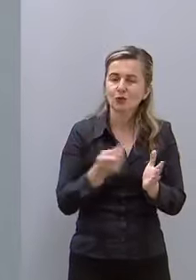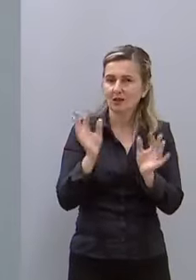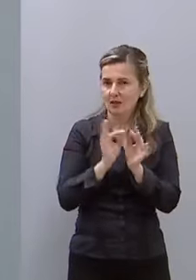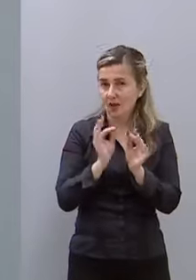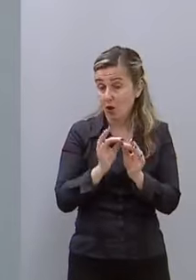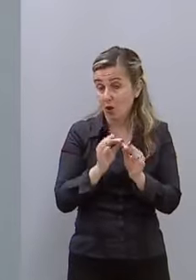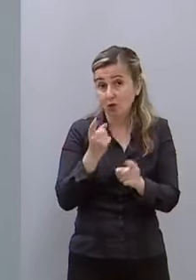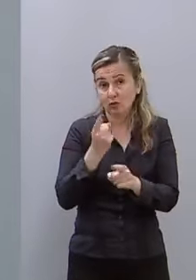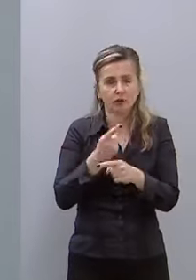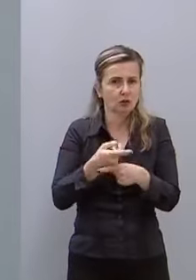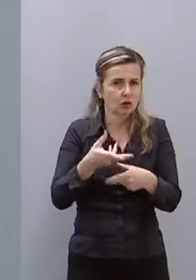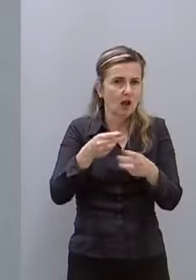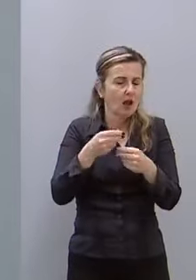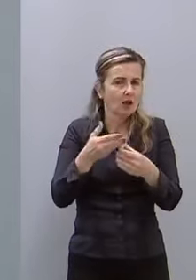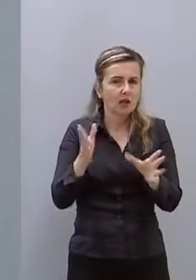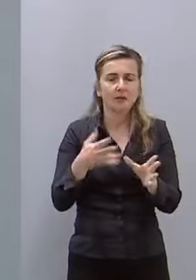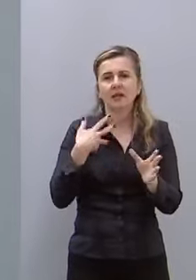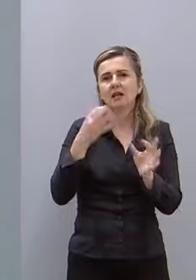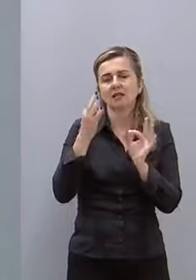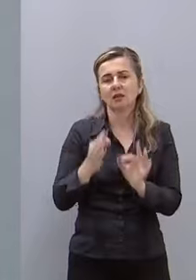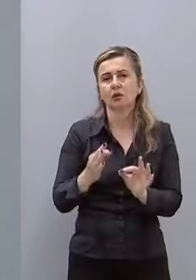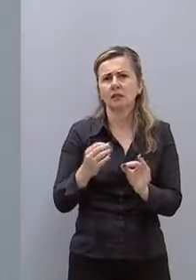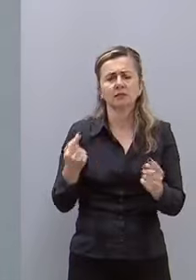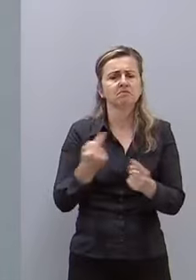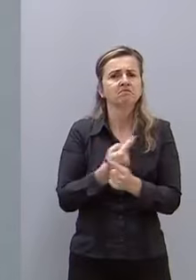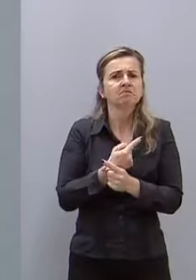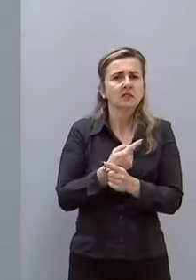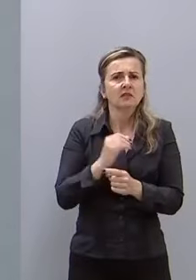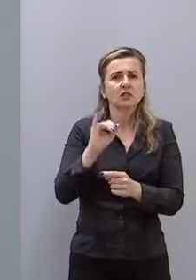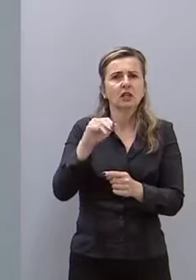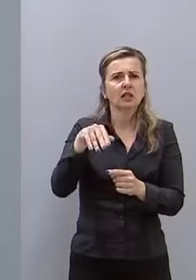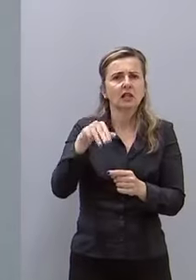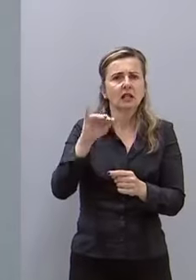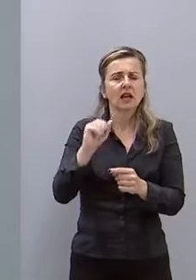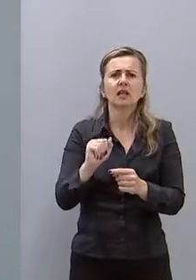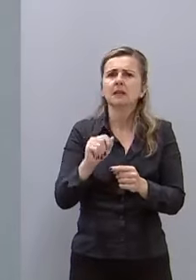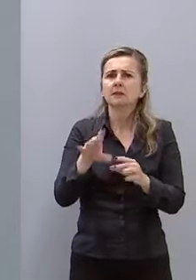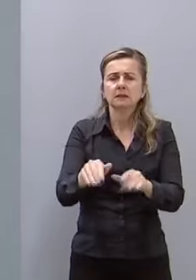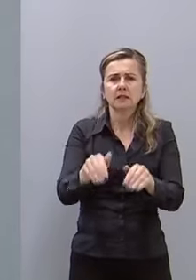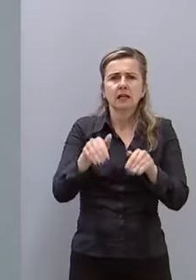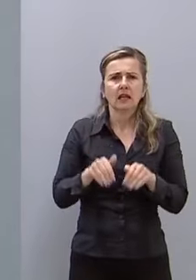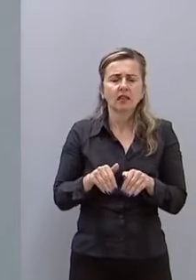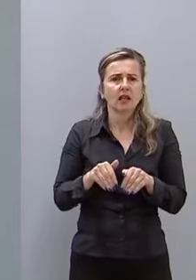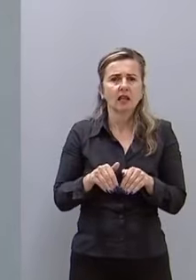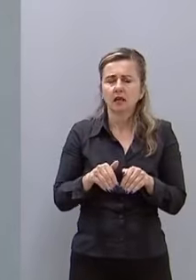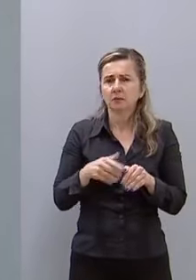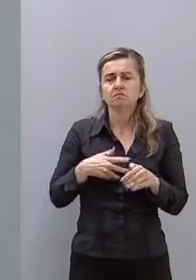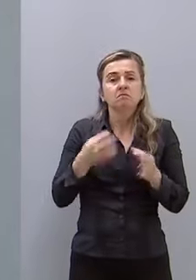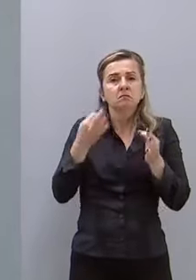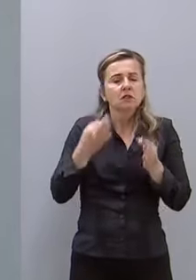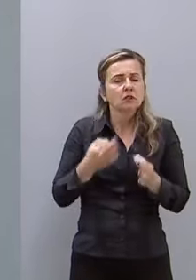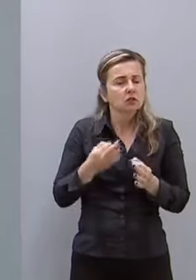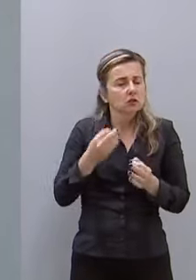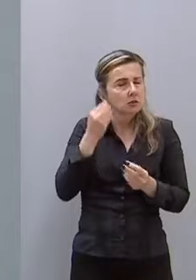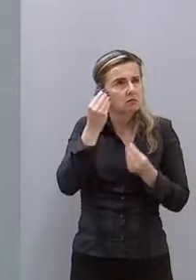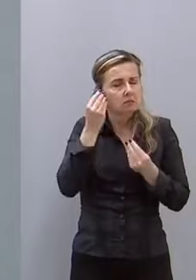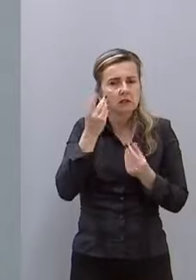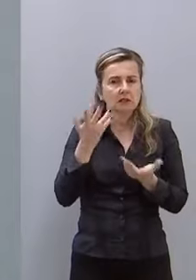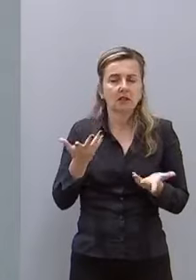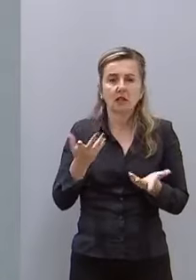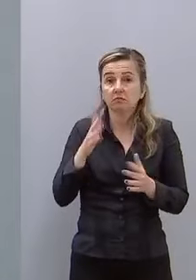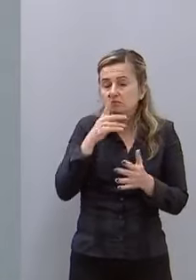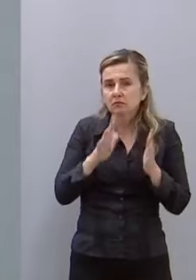riaprire in sicurezza invece di nel si è ritirata una decisione che fa un po pensare così come fa un po pensare diciamo che